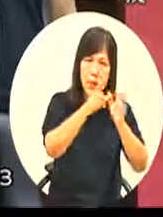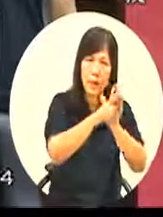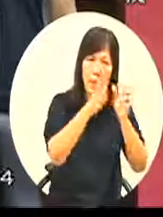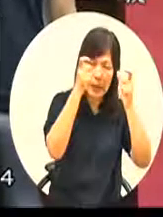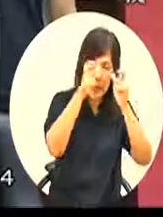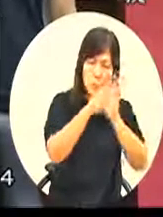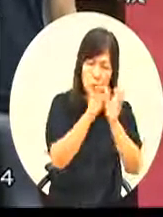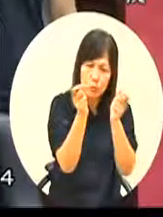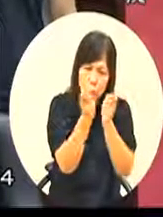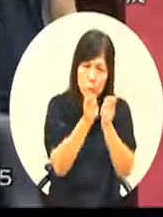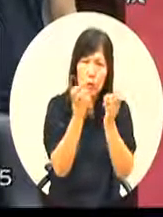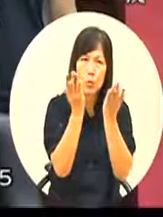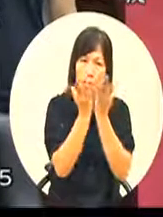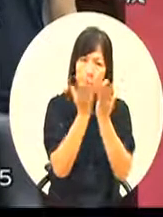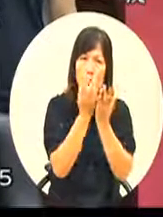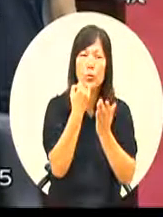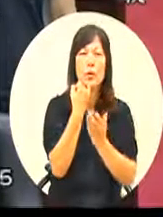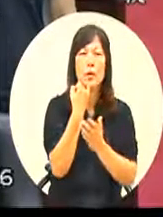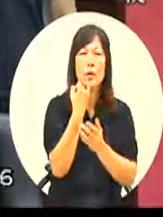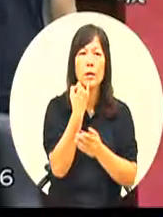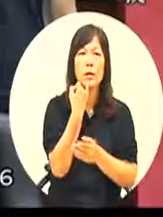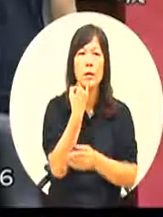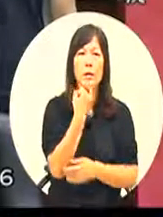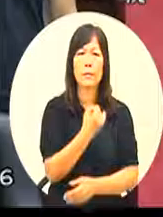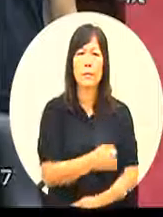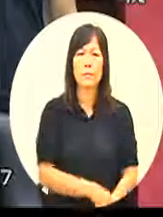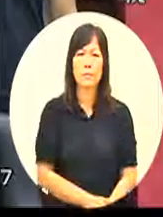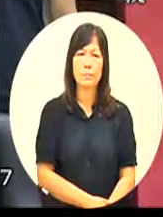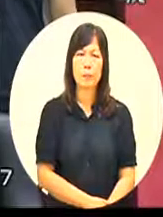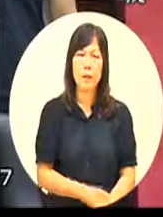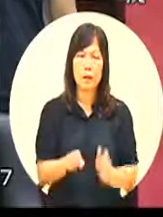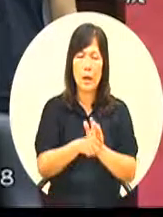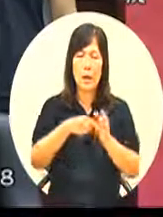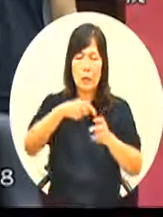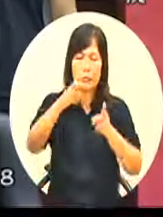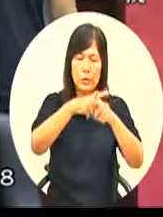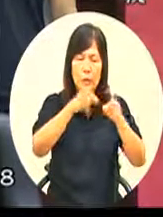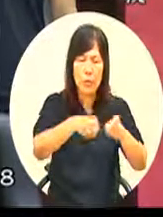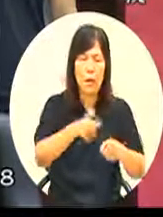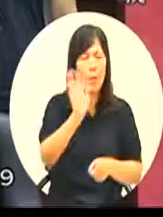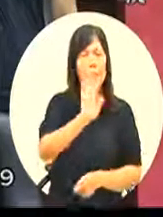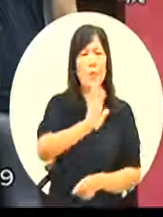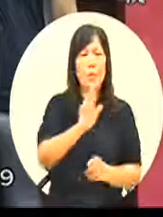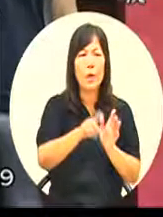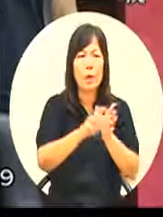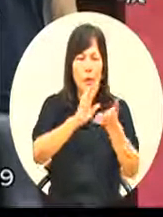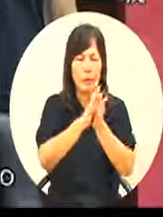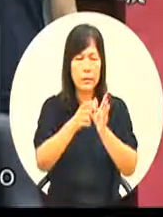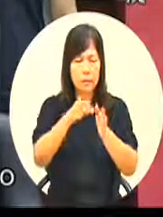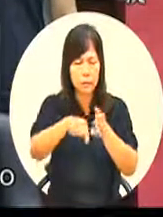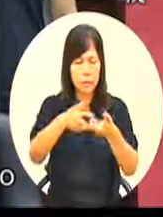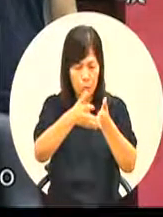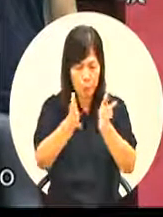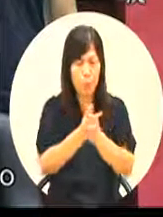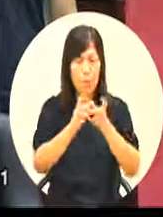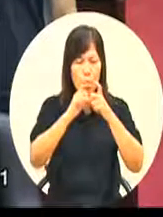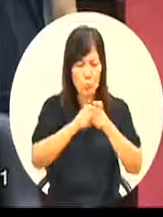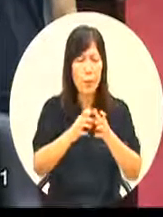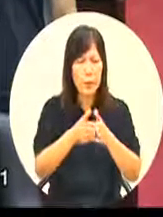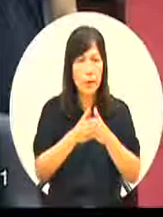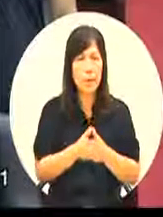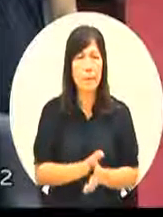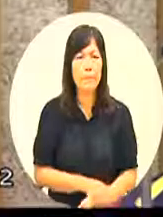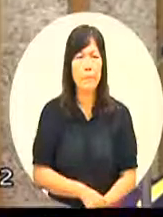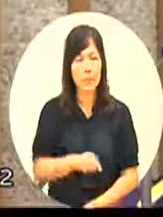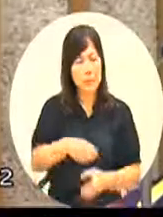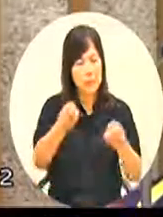就近就可以来享受到空中大学这样的资源，不用再跑到小港去哦。那这部分请校长回答，谢谢。 好，是啊，这个议